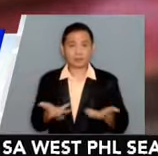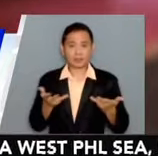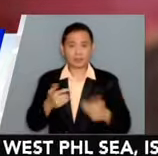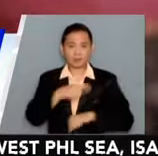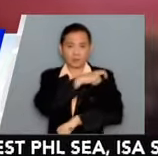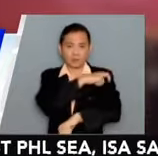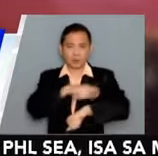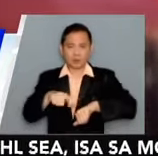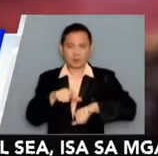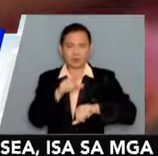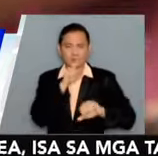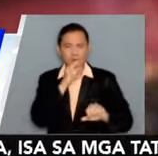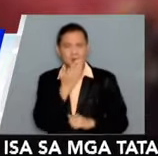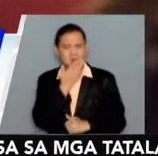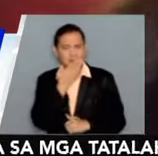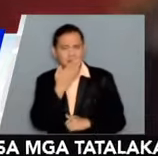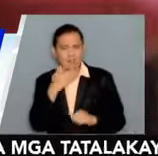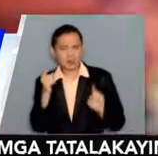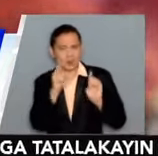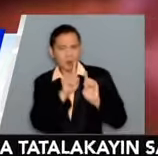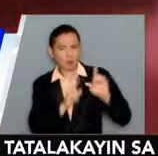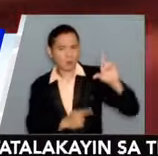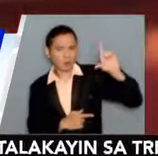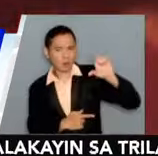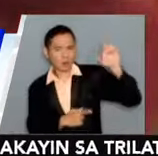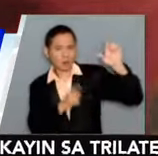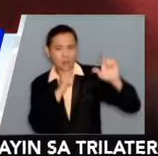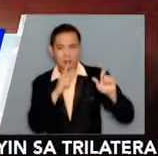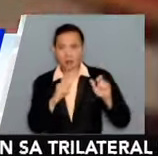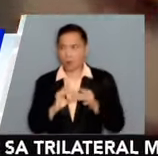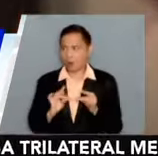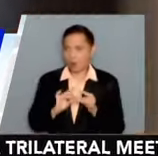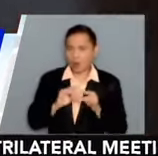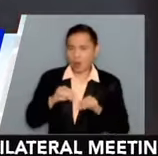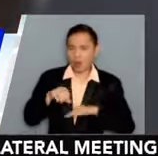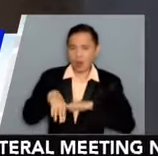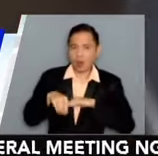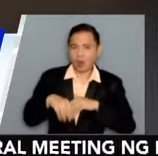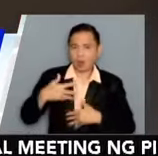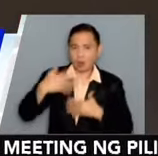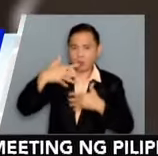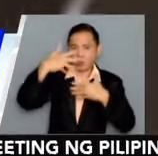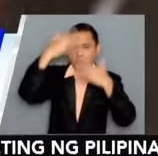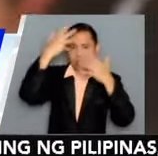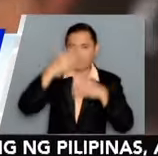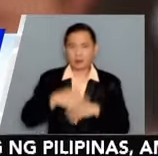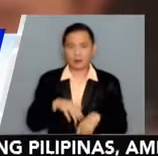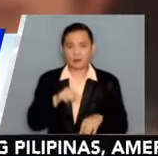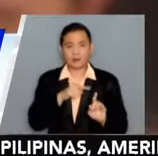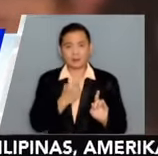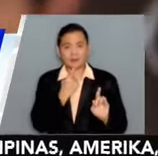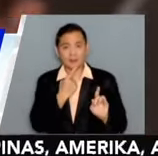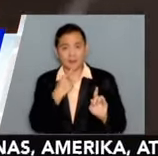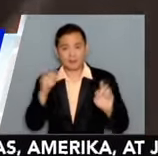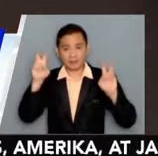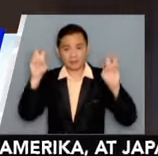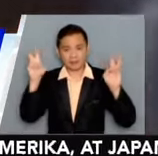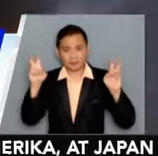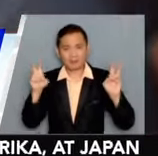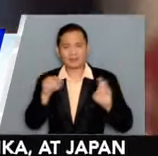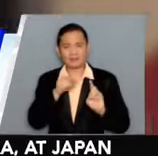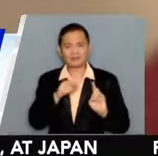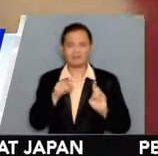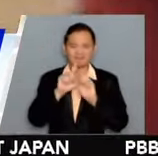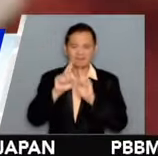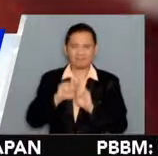moments. Oozing with chemistry rin ang dalawa nang sorpresahin ni Alden ang kanyang hello, love, goodbye leading lady sa